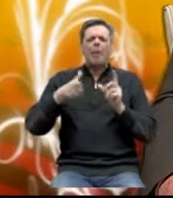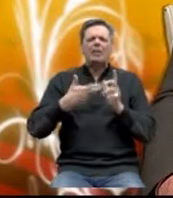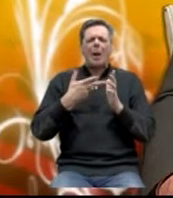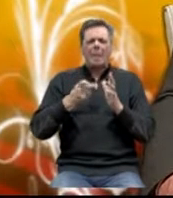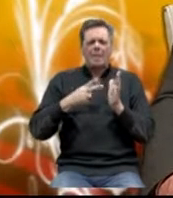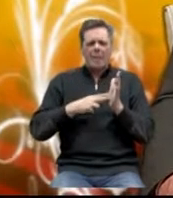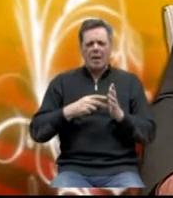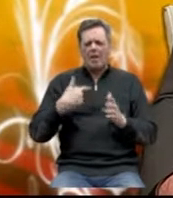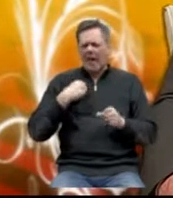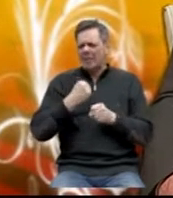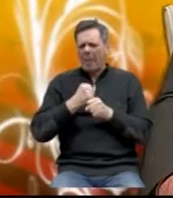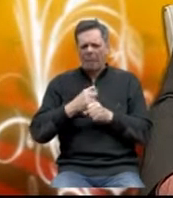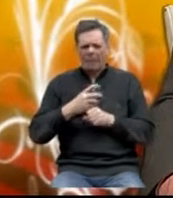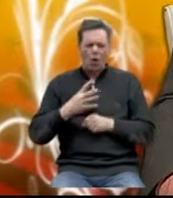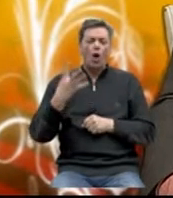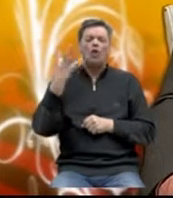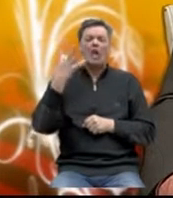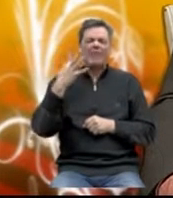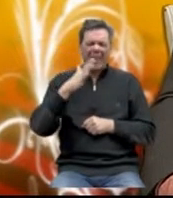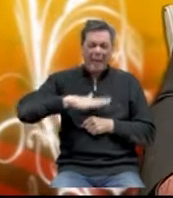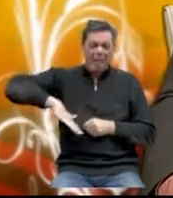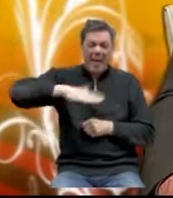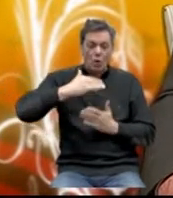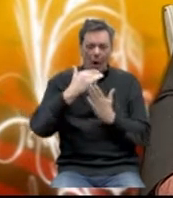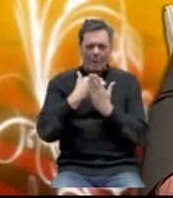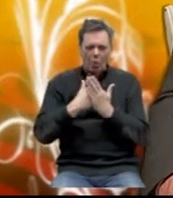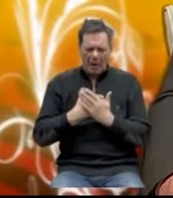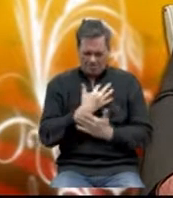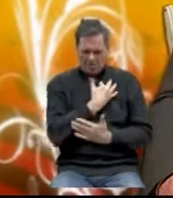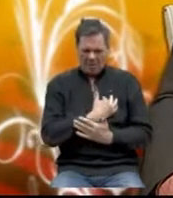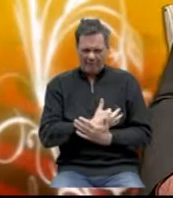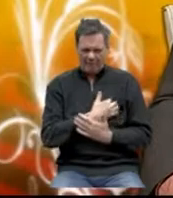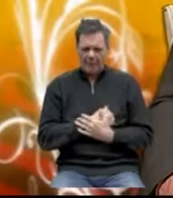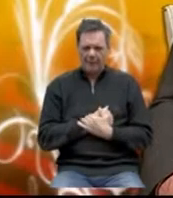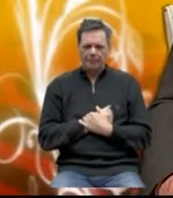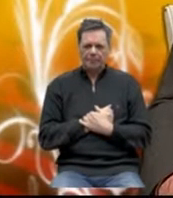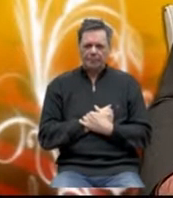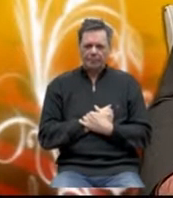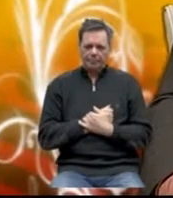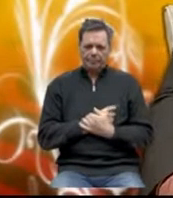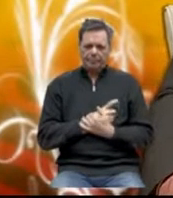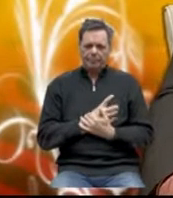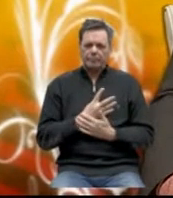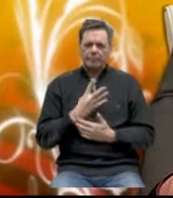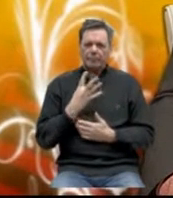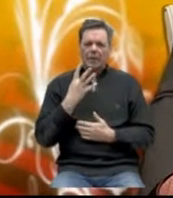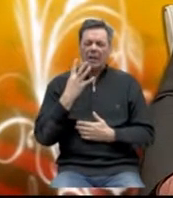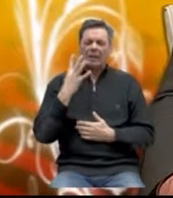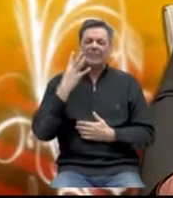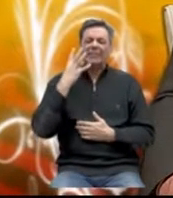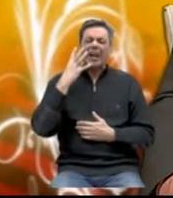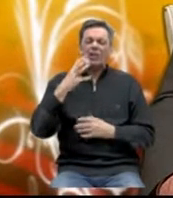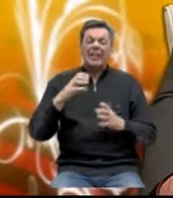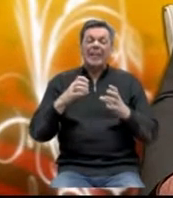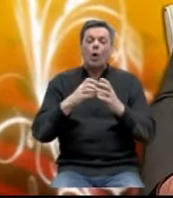program, da. Tada četvrti nacionalni program. Četvrti, no krasno. Da. Četvrti nacionalni, ne četvrti dijabetološki, nego za četiri